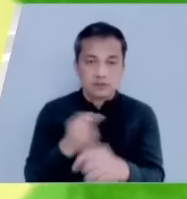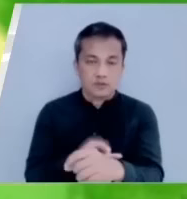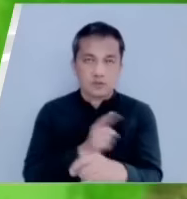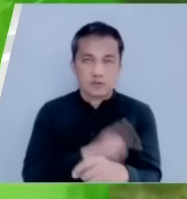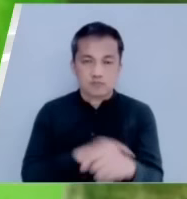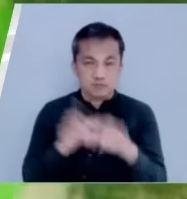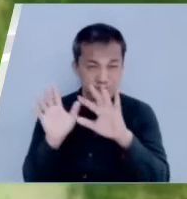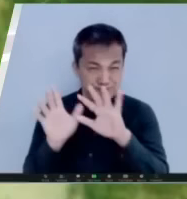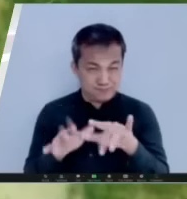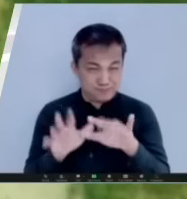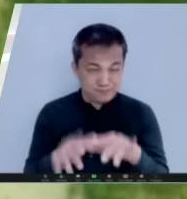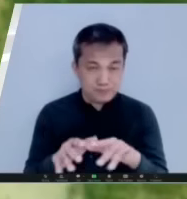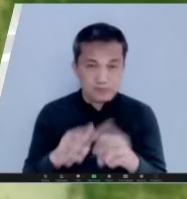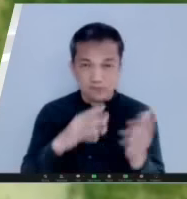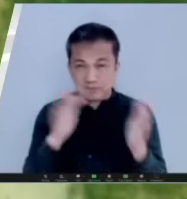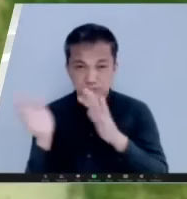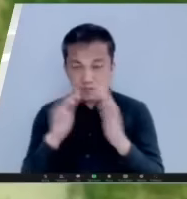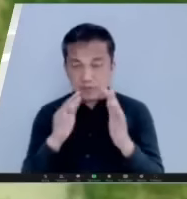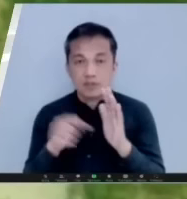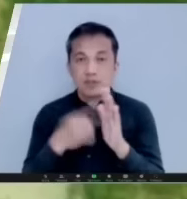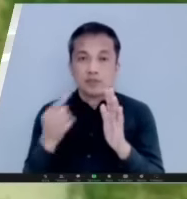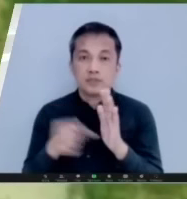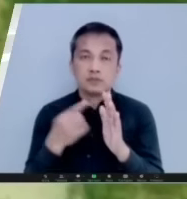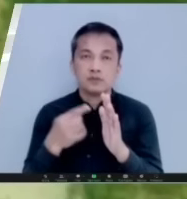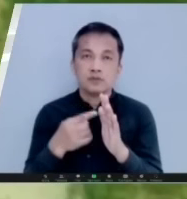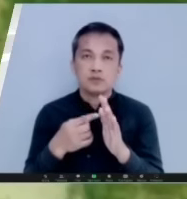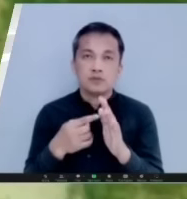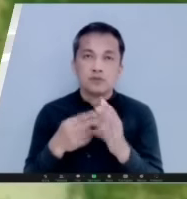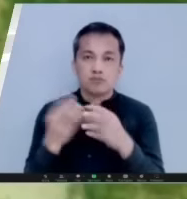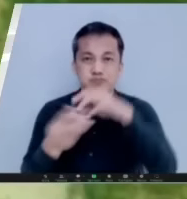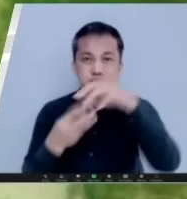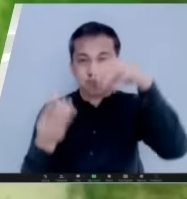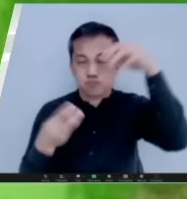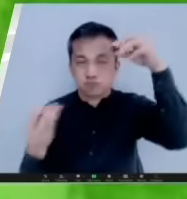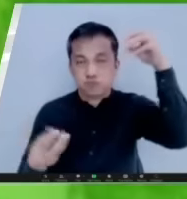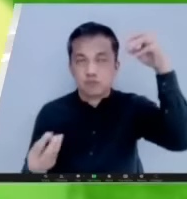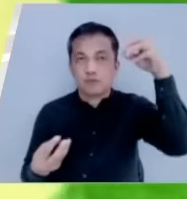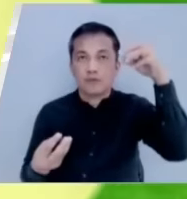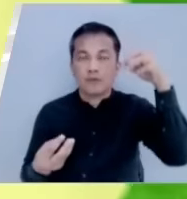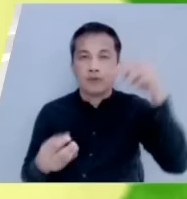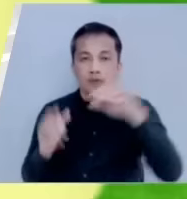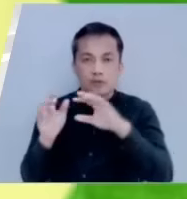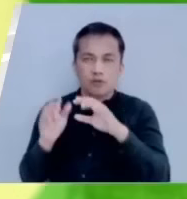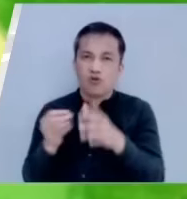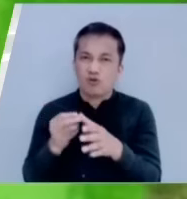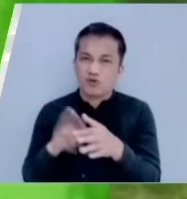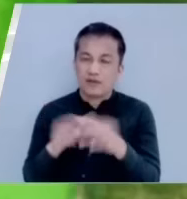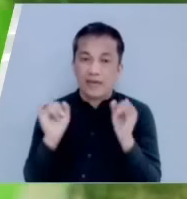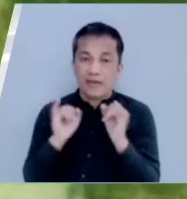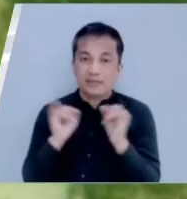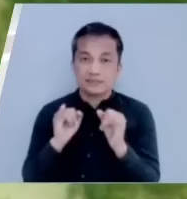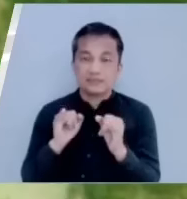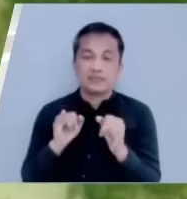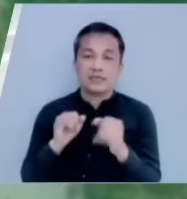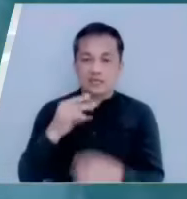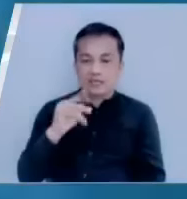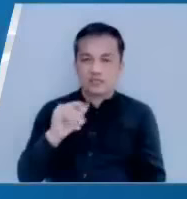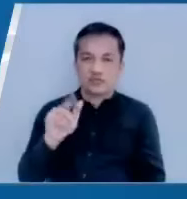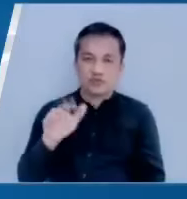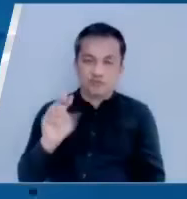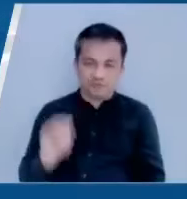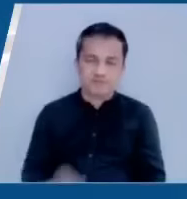ulan, malakas na hangin at minsan nagkakaroon pa po ng buhawi o kaya naman ay pag-ulan po ng yelo o hailstorm. Samantala